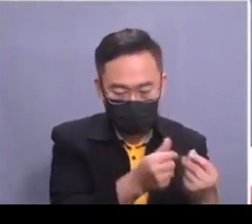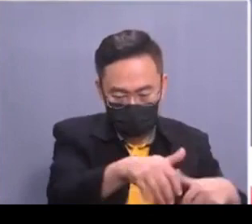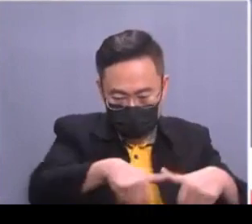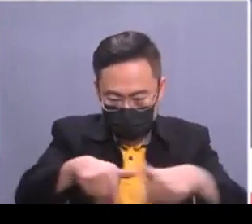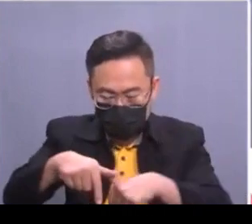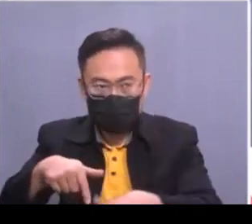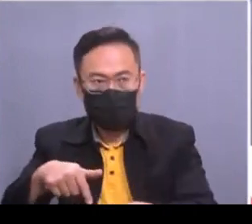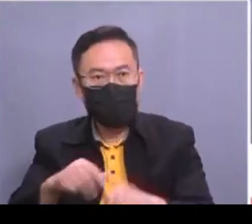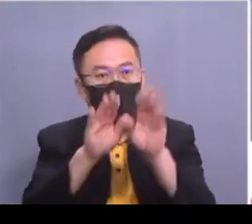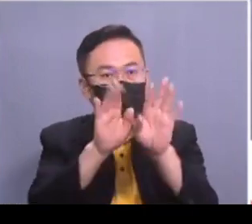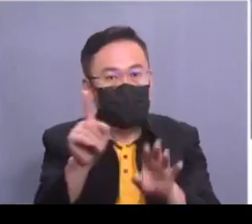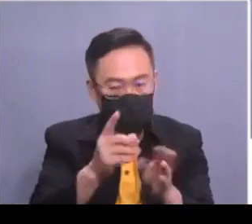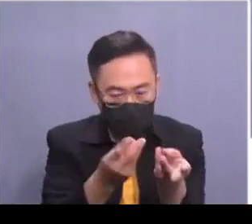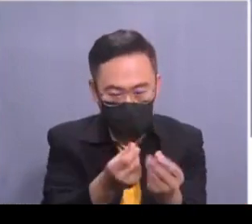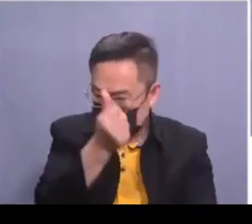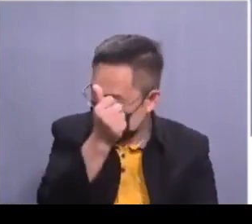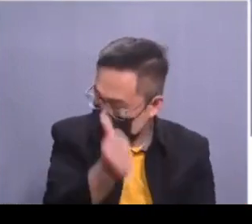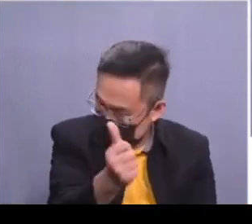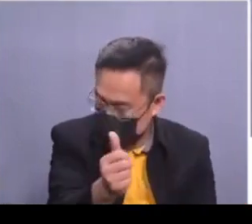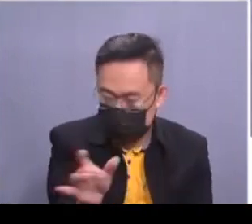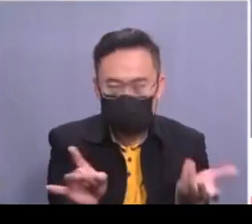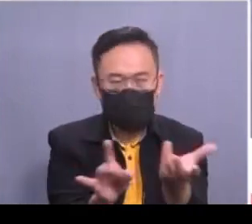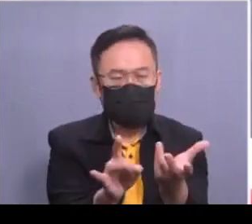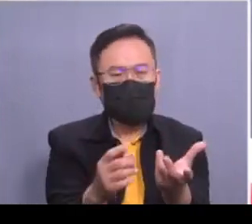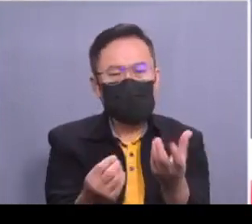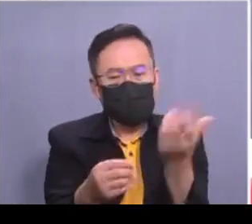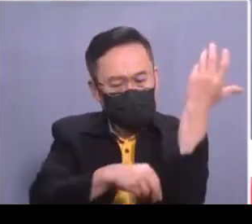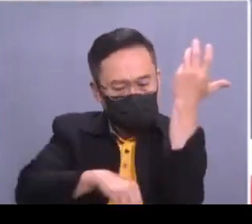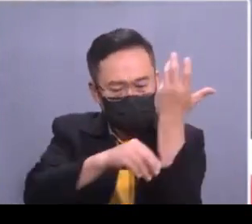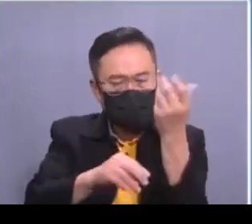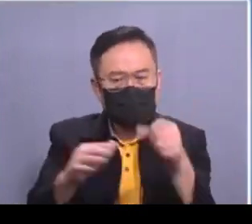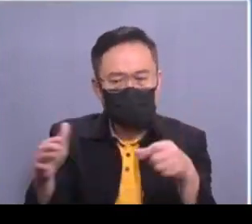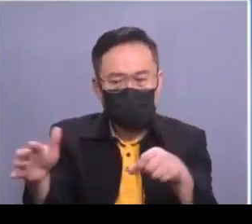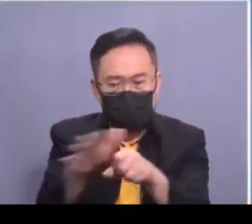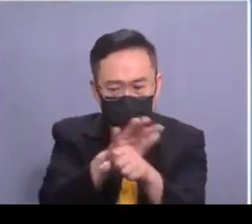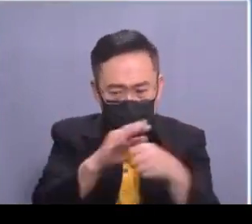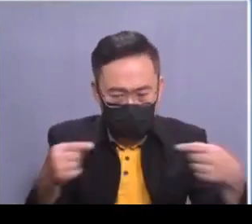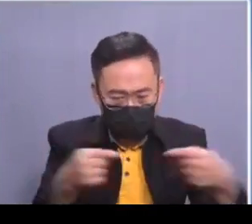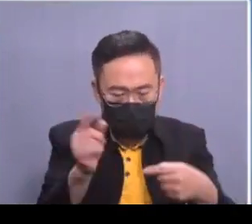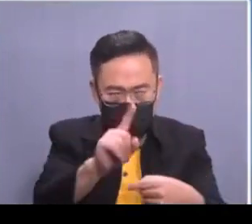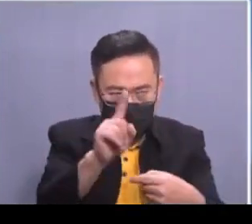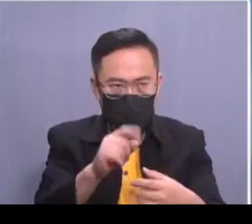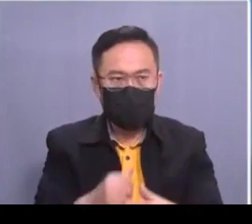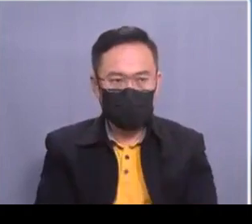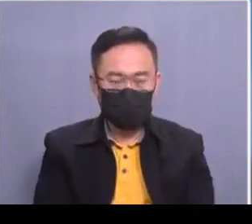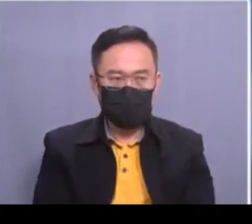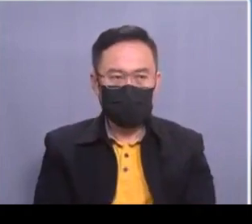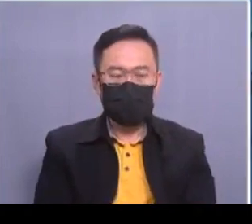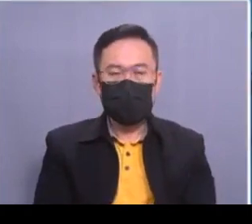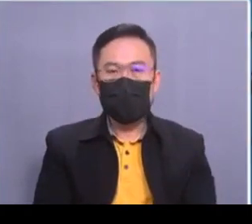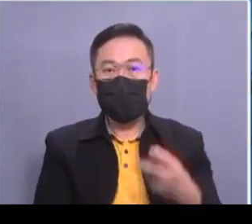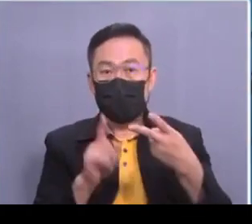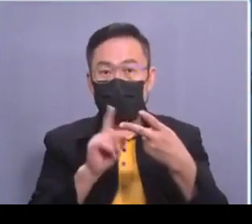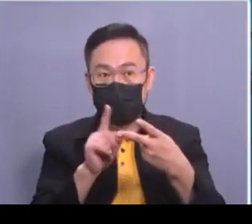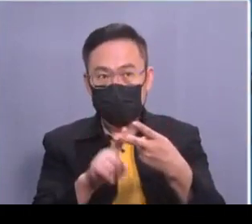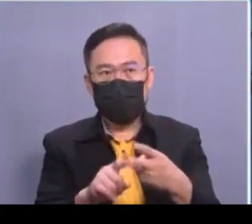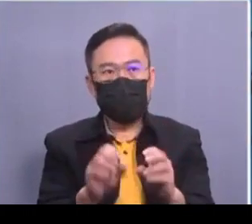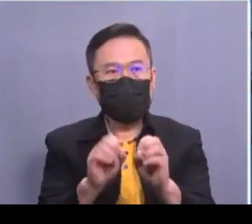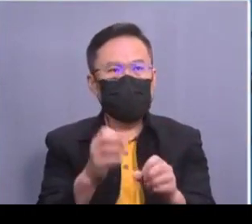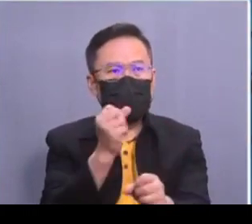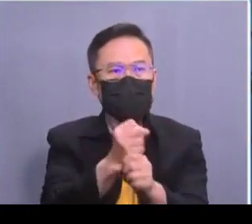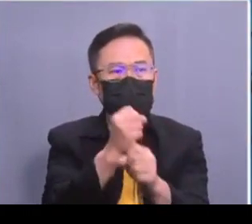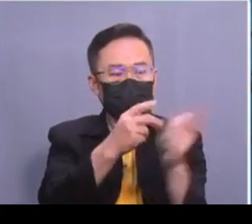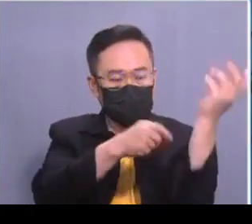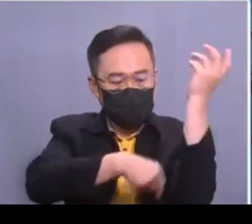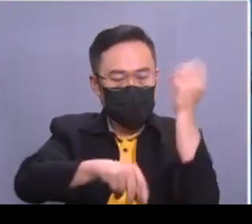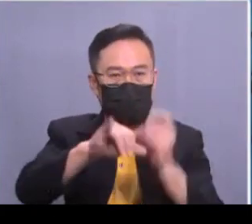ท่านมีความอุดมสมบูรณ์มีปริมาณธาตุอาหารมากน้อยเช่นใดอันที่สองก็คือให้แม่ปุ๋ยตั้งต้นครับแม่ปุ๋ยไนโตรเ